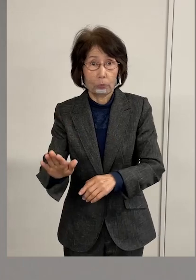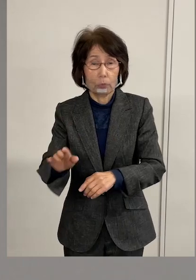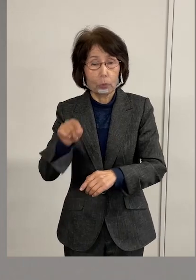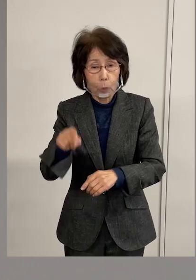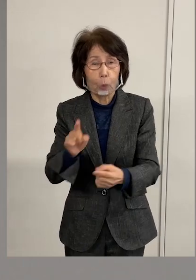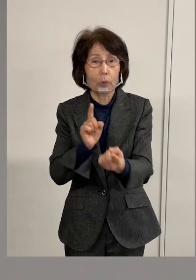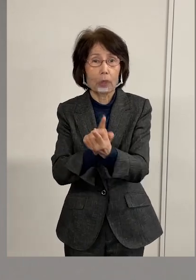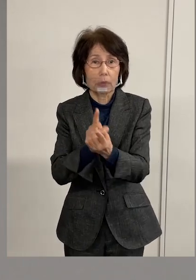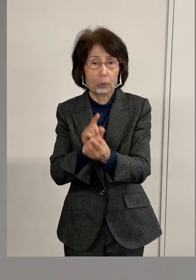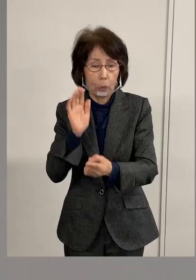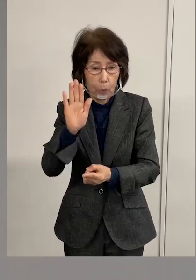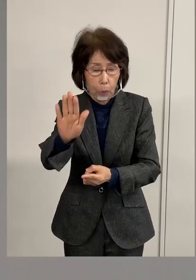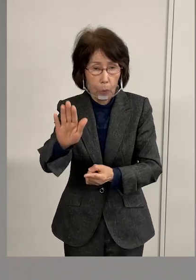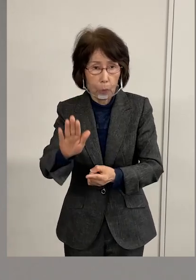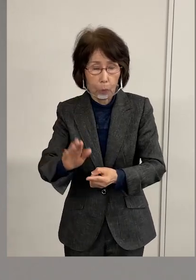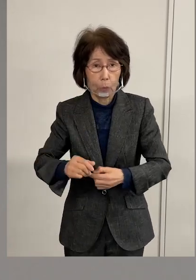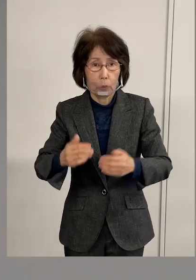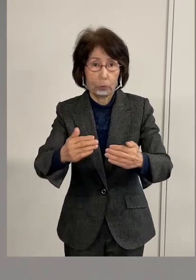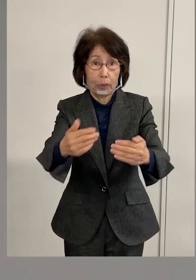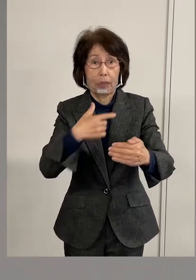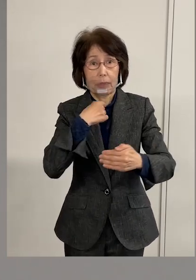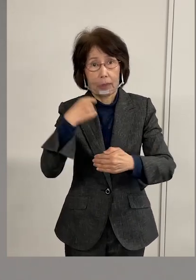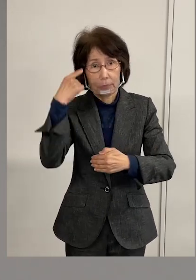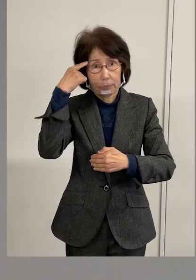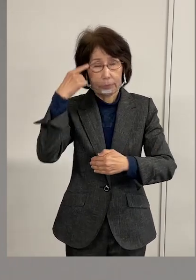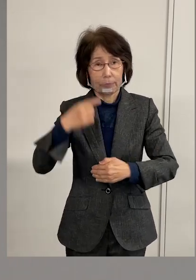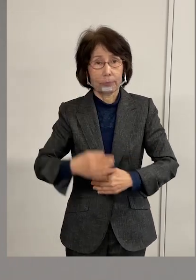対策をですね、今後も行っていきたいというふうに考えています。